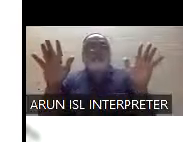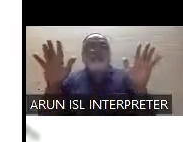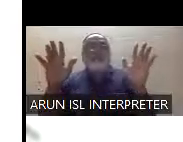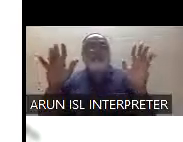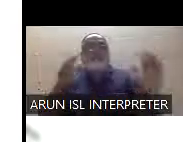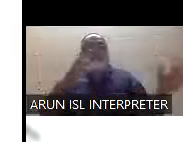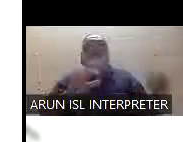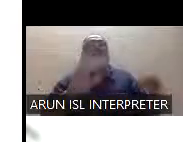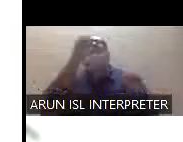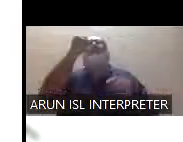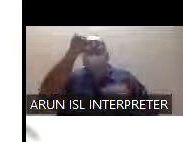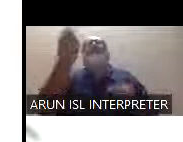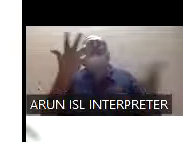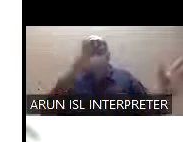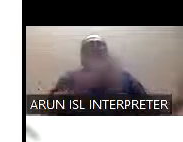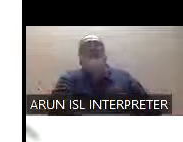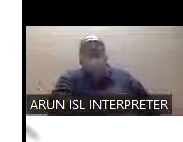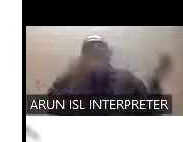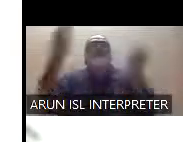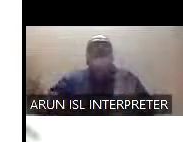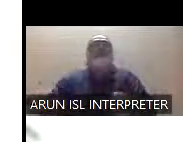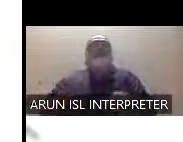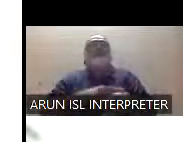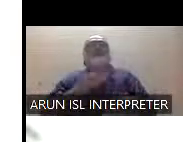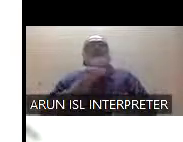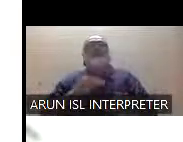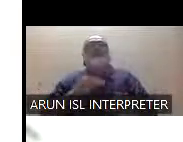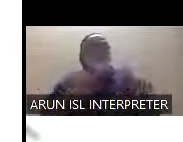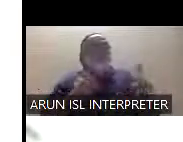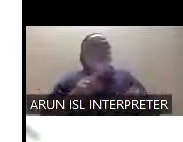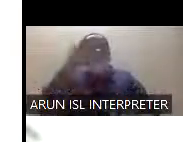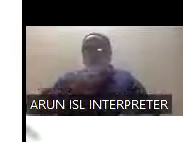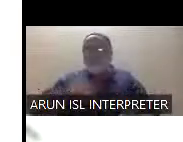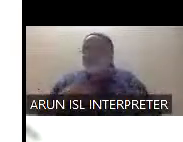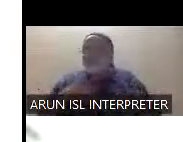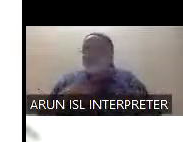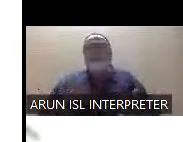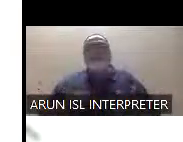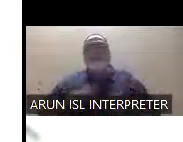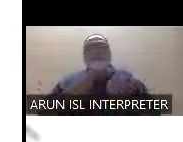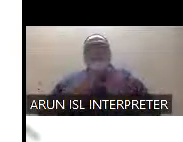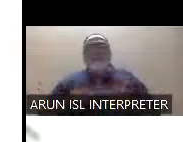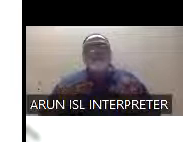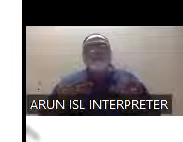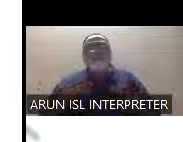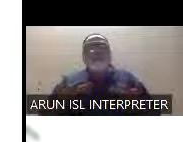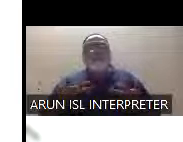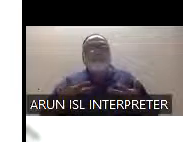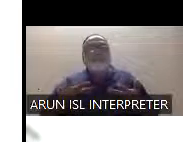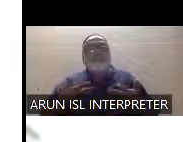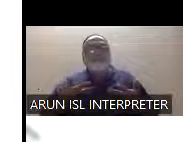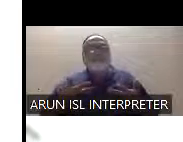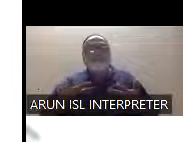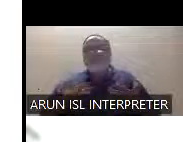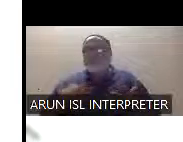के लेके जाएंगे. So where is the dignity of that individual with disability who comes there? So it is your right. It is